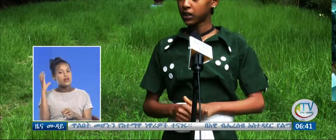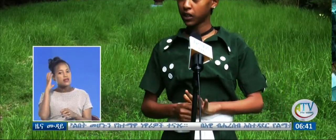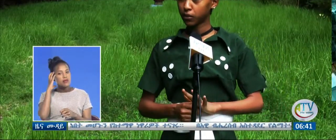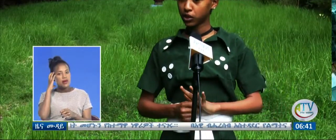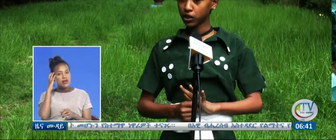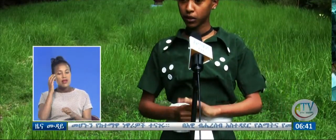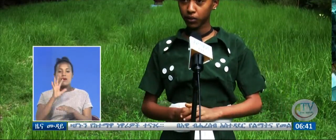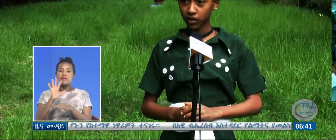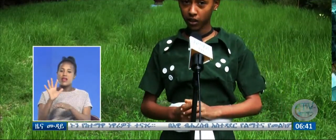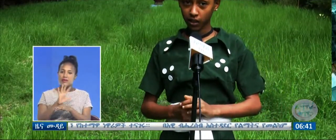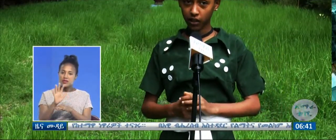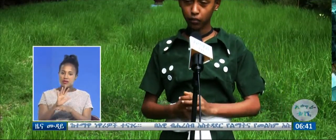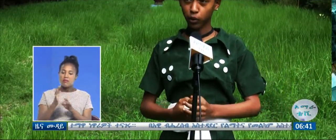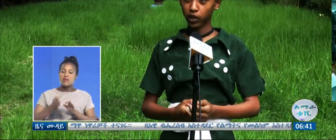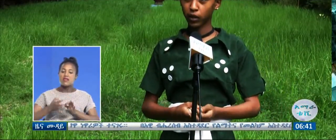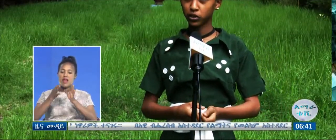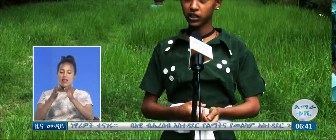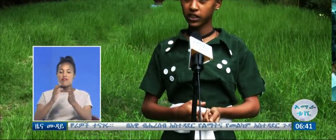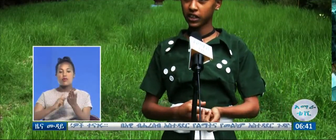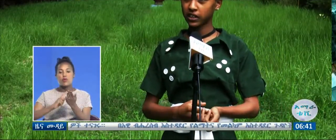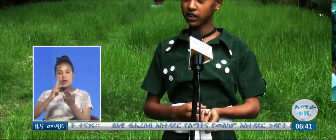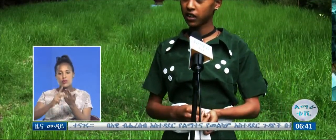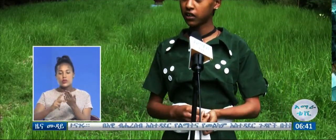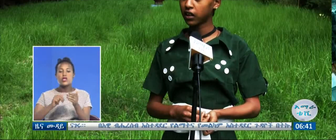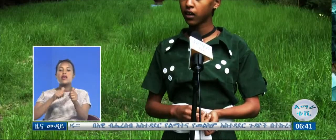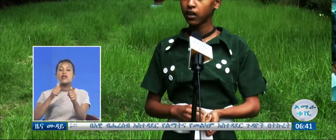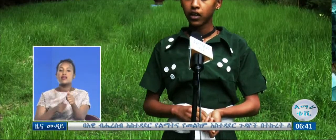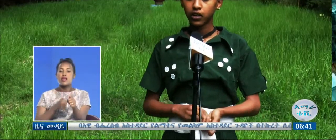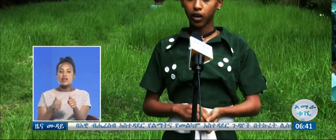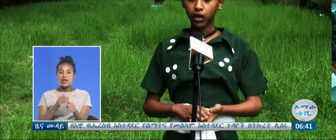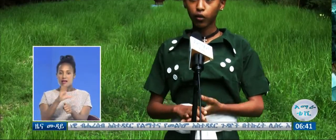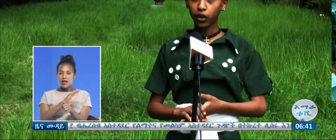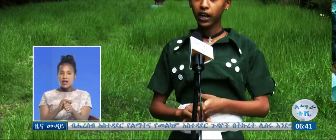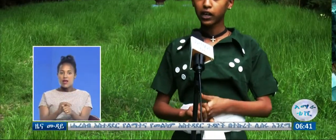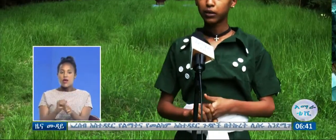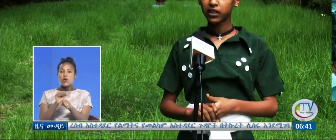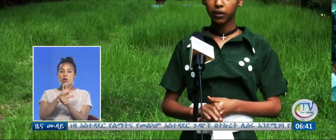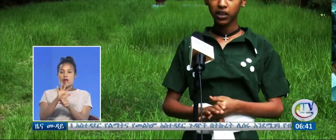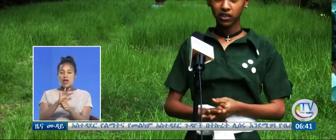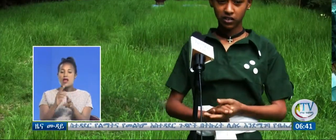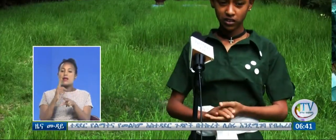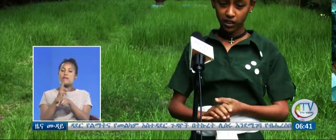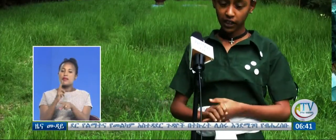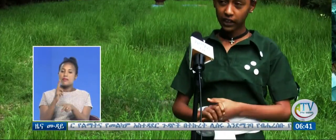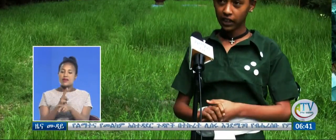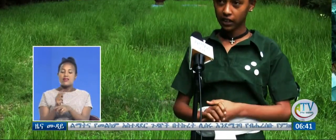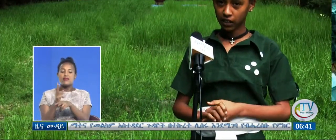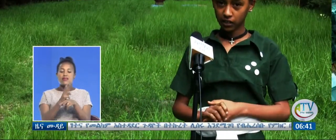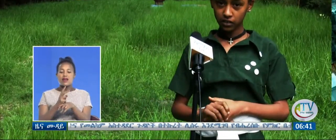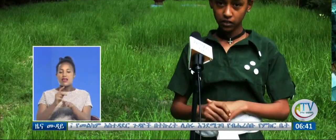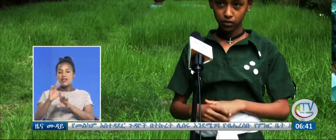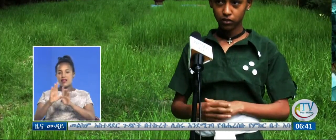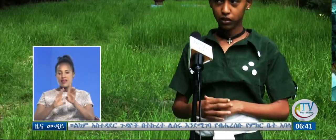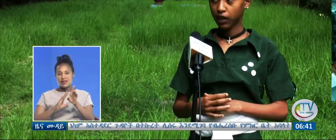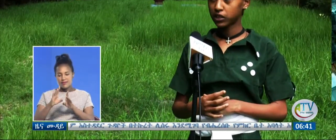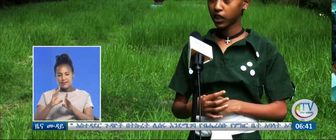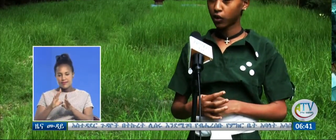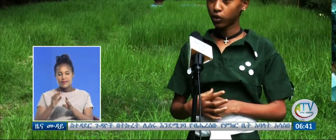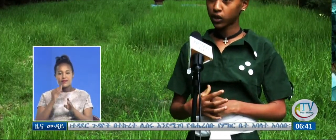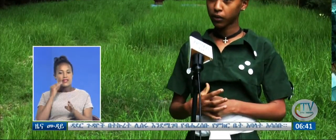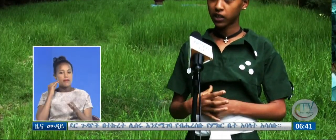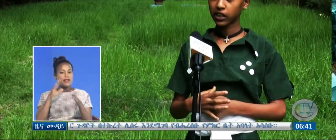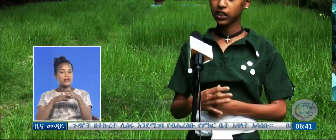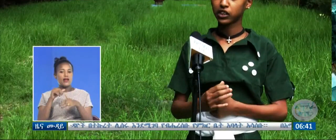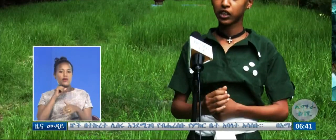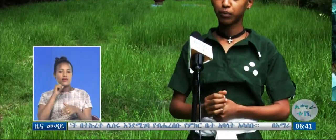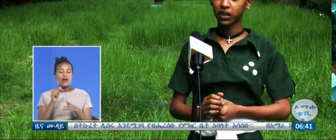ያው በቴሌቪዥንም የሚተላለፍ ፕሮግራሞችን እየተከታተልንና ያው ከኮሮና ለመጠበቅ ጥንቃቄ እያደረግን ከቤት